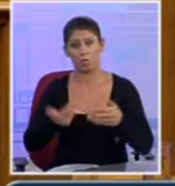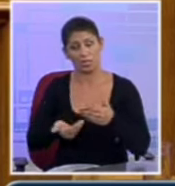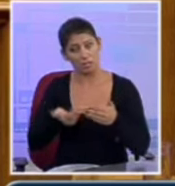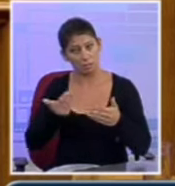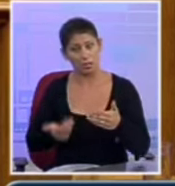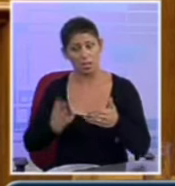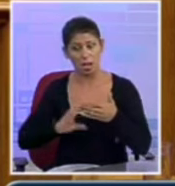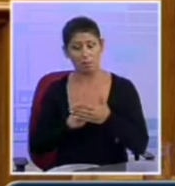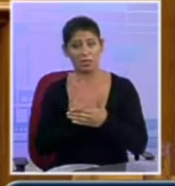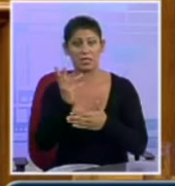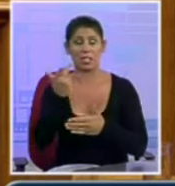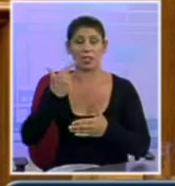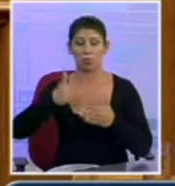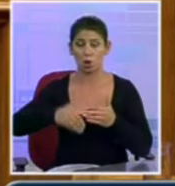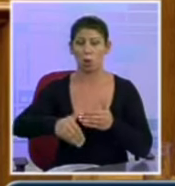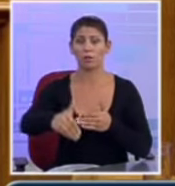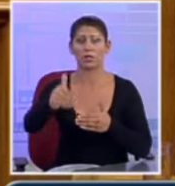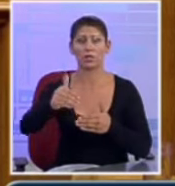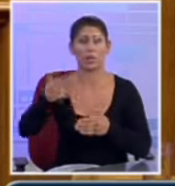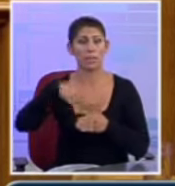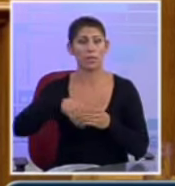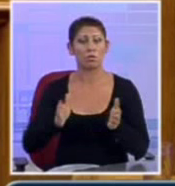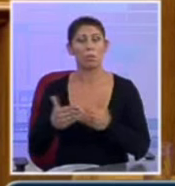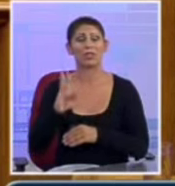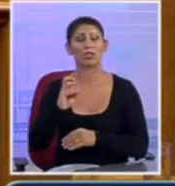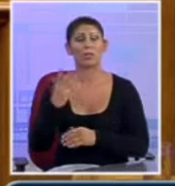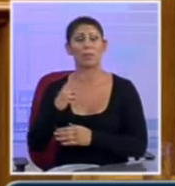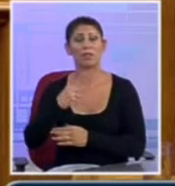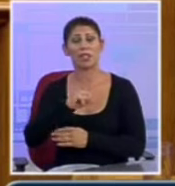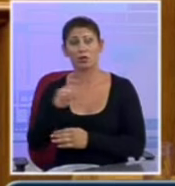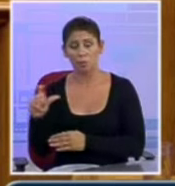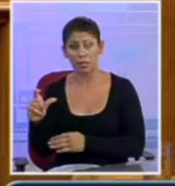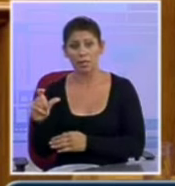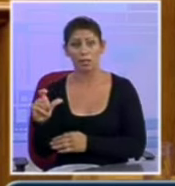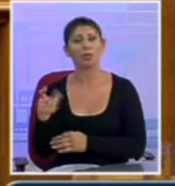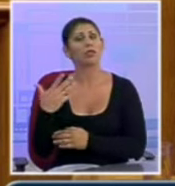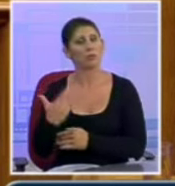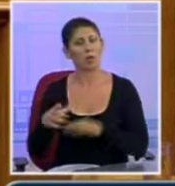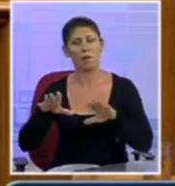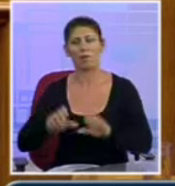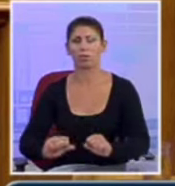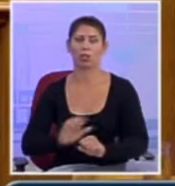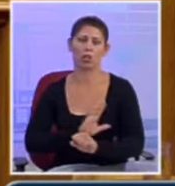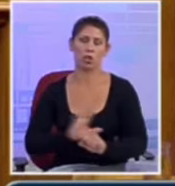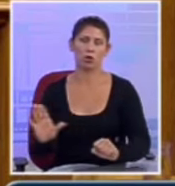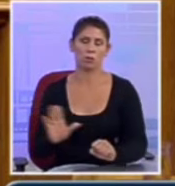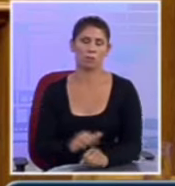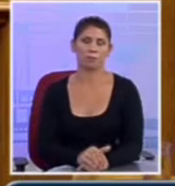αναπτυξιακές προοπτικές μέσα από το πακέτο των 35 δις, το οποίο το έχουμε κατοχυρώσει.